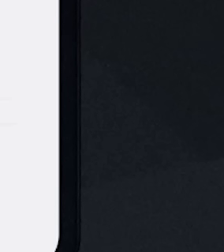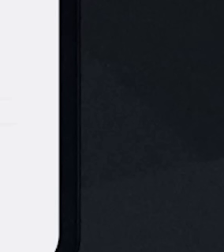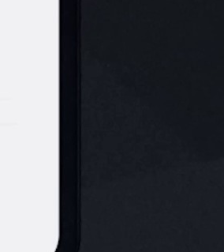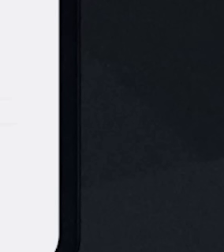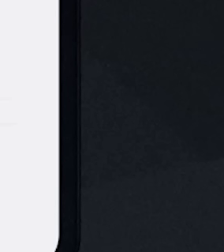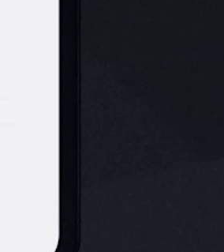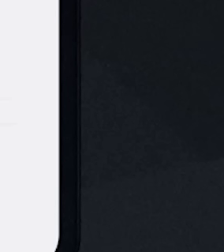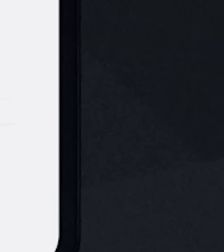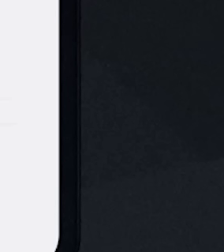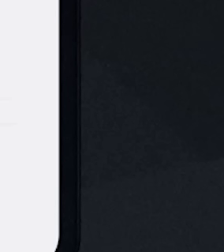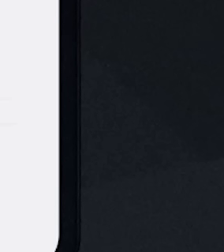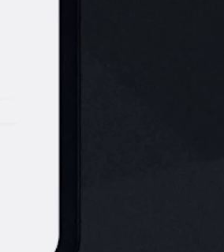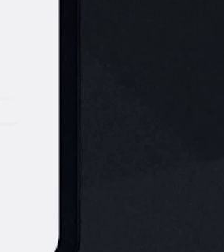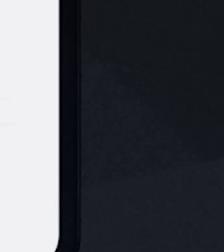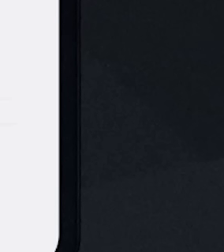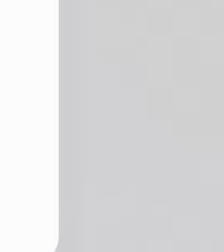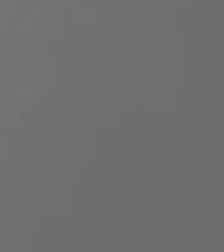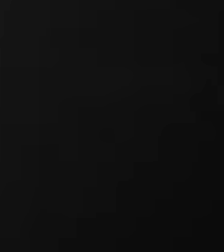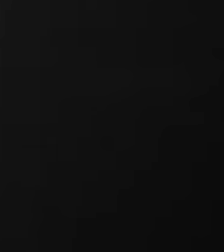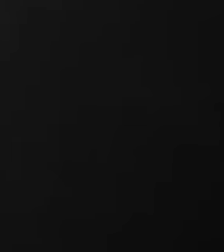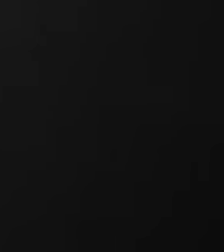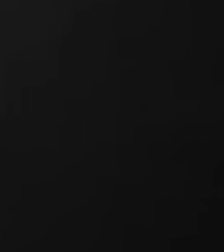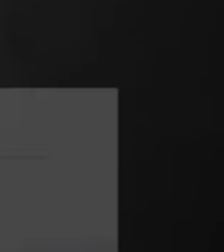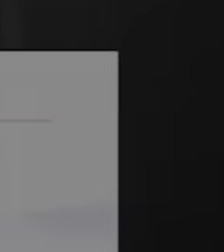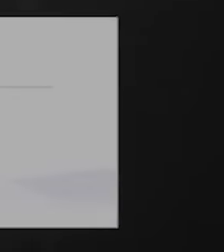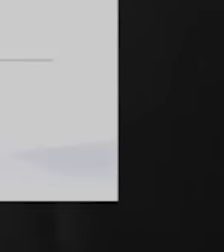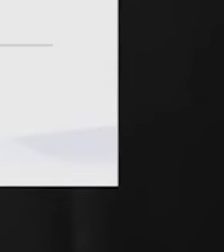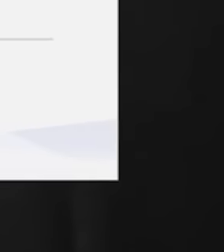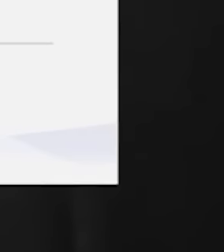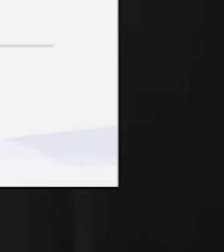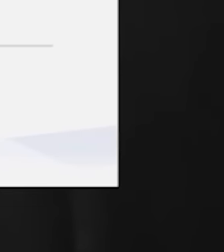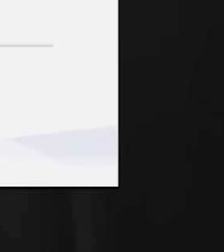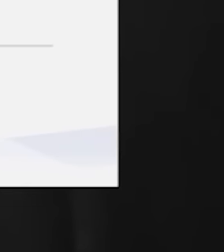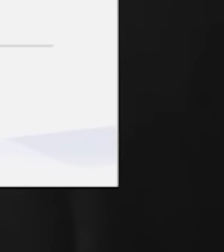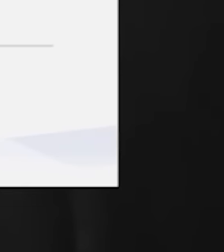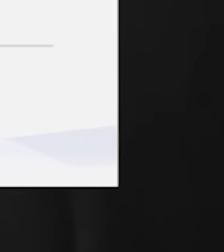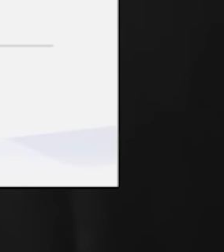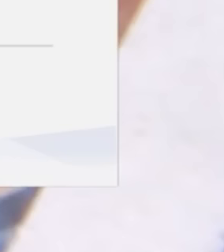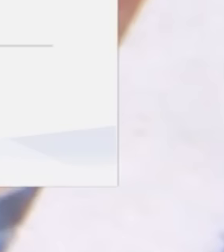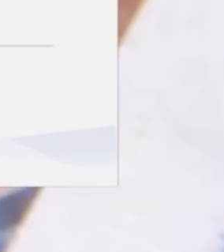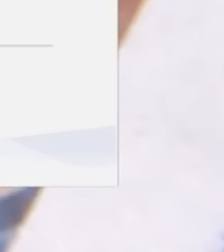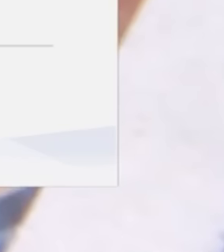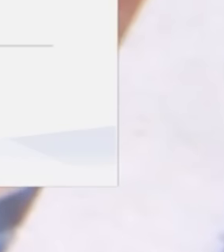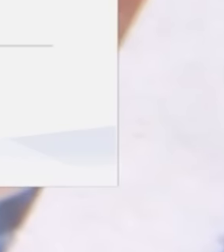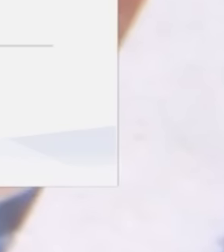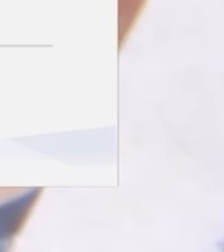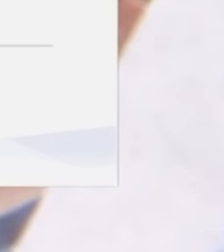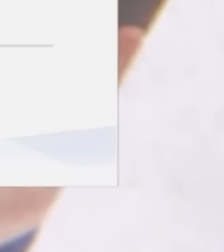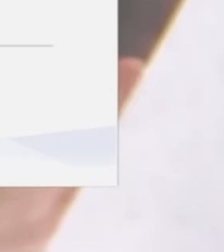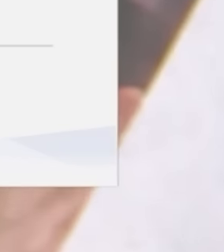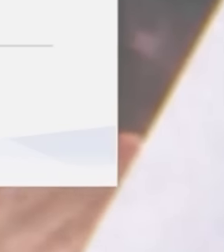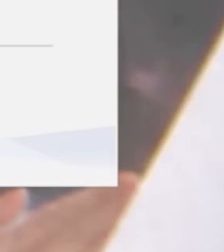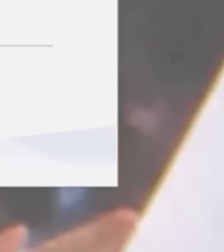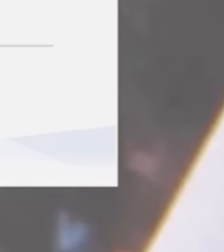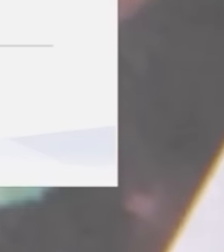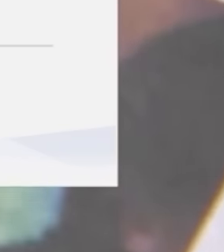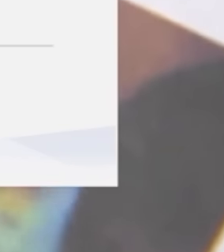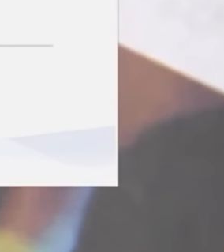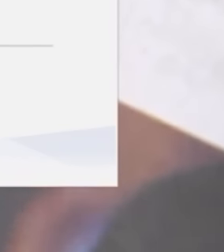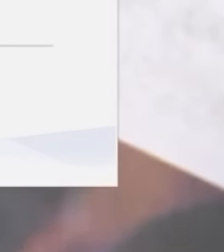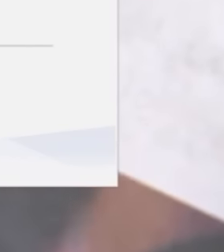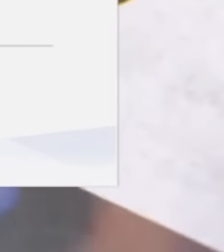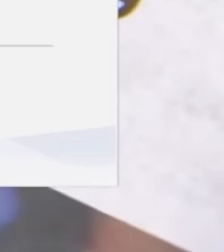나라가 바로 선다고 강조했습니다. 앞서 홍 시장은 지난 10일에도 문제인물로 보고 애초부터 접근을 차단했던 인물이